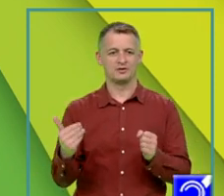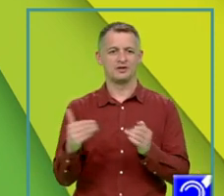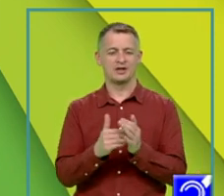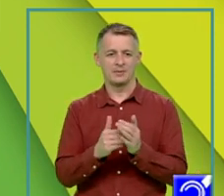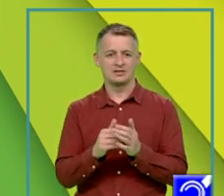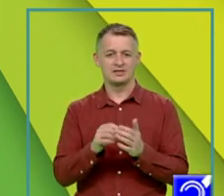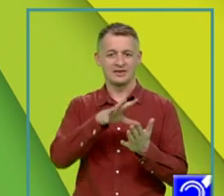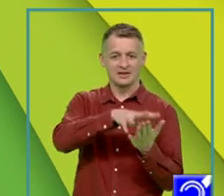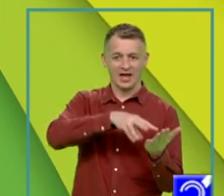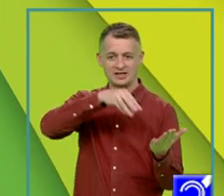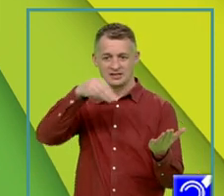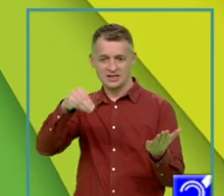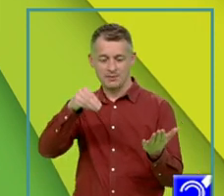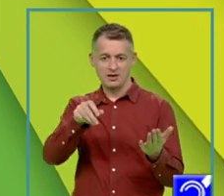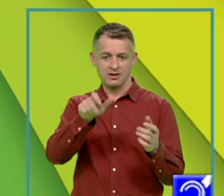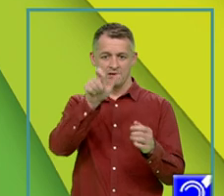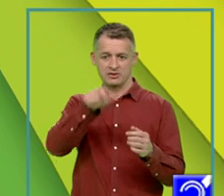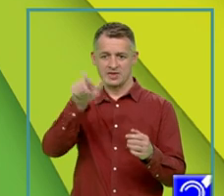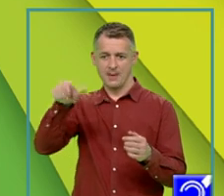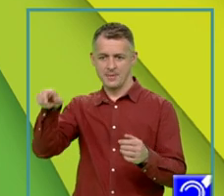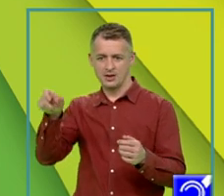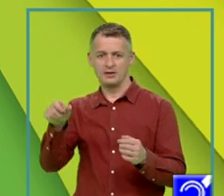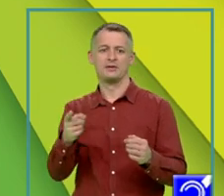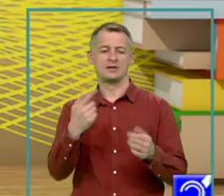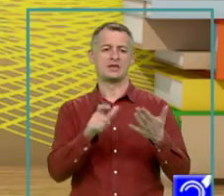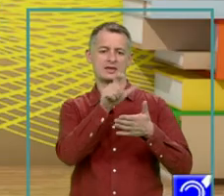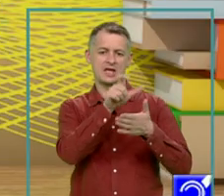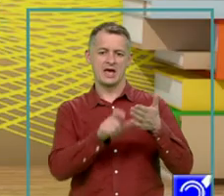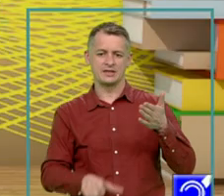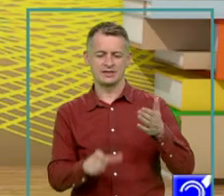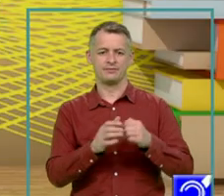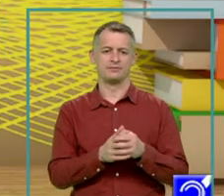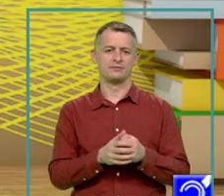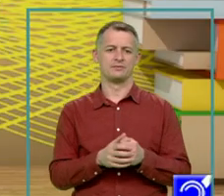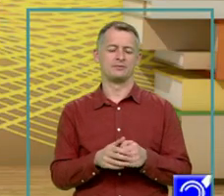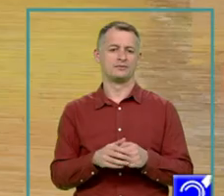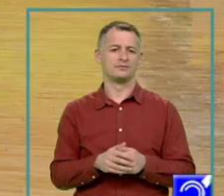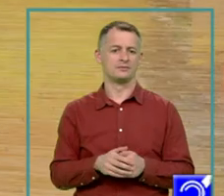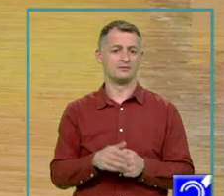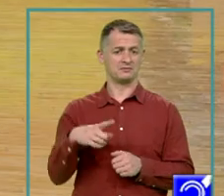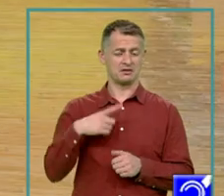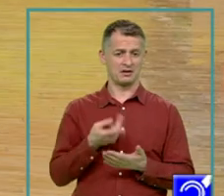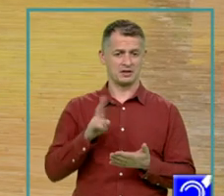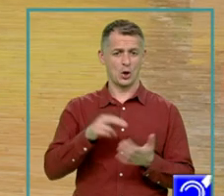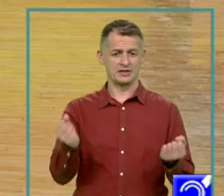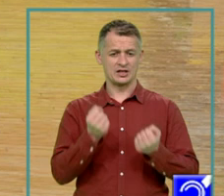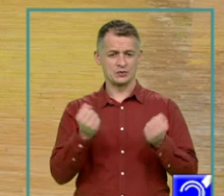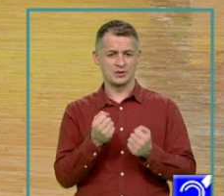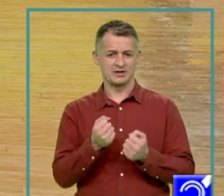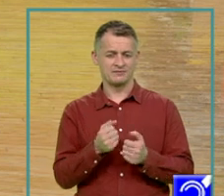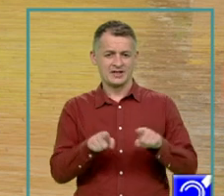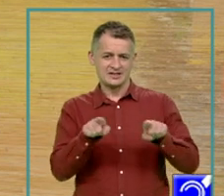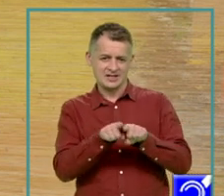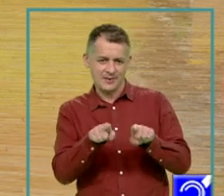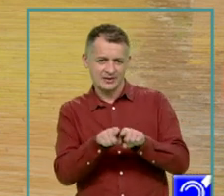transcriem în tabel verbele la condițional optativ din textul de mai jos completând cu forme modelului este iarăși un exercițiu care seamănă cu